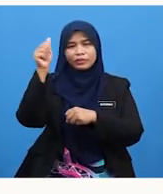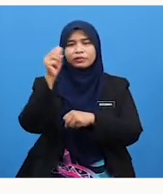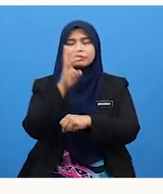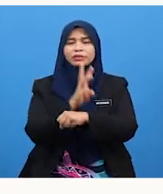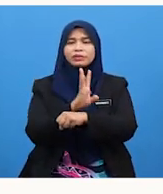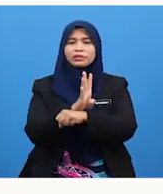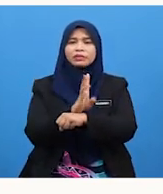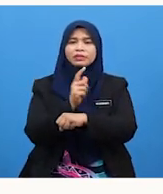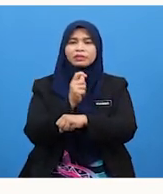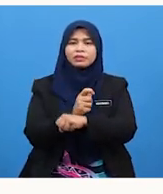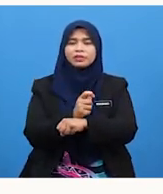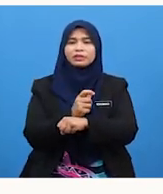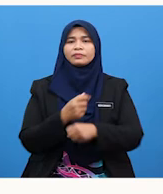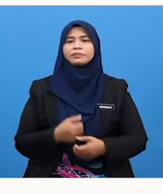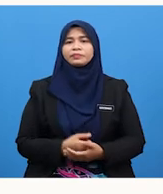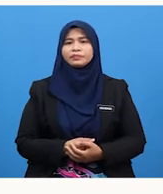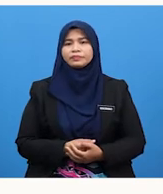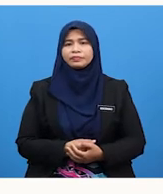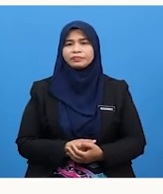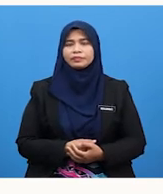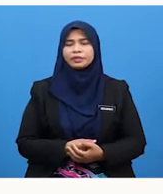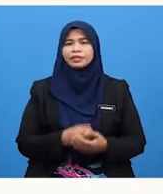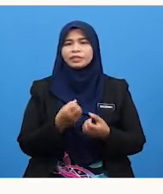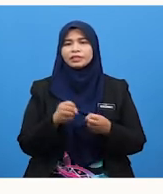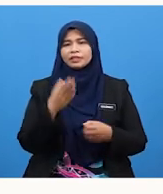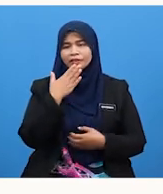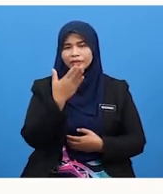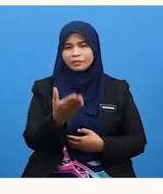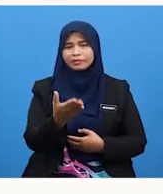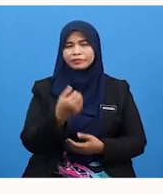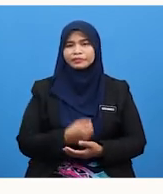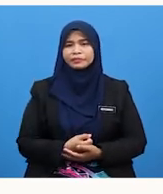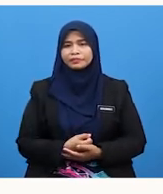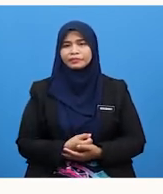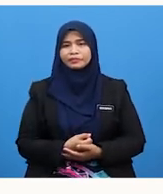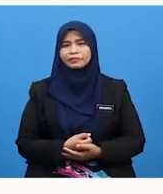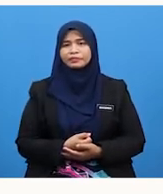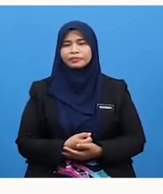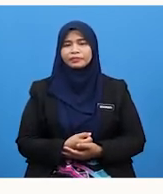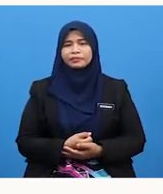Assalamualaikum warahmatullahi wabarakatuh. Sekian, terima kasih.